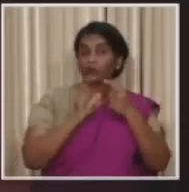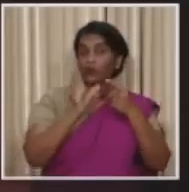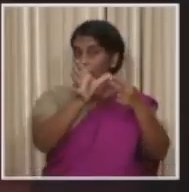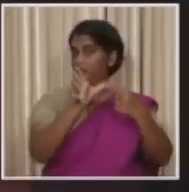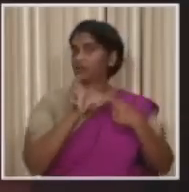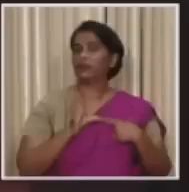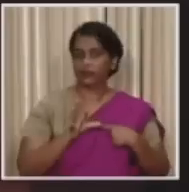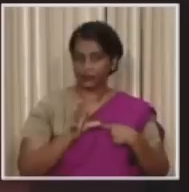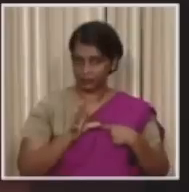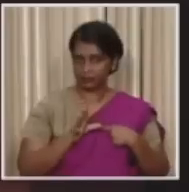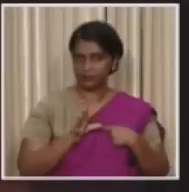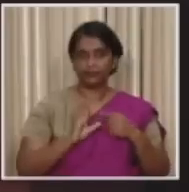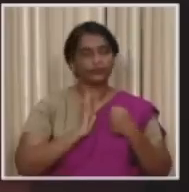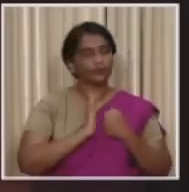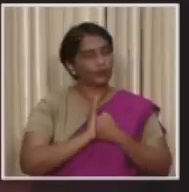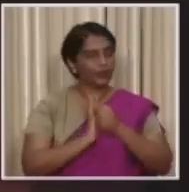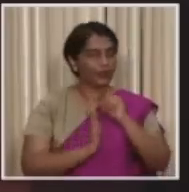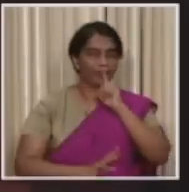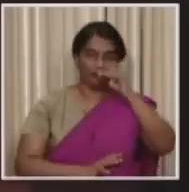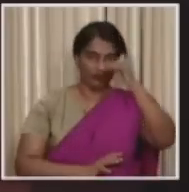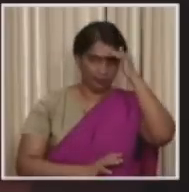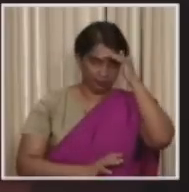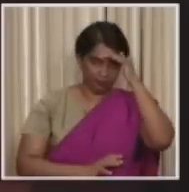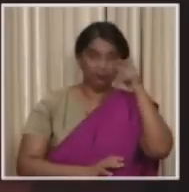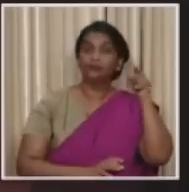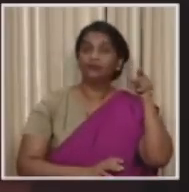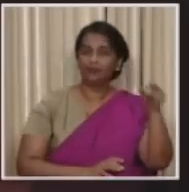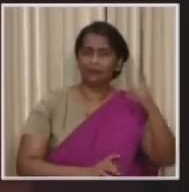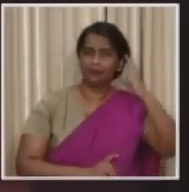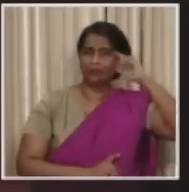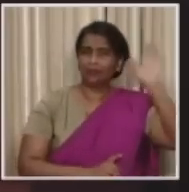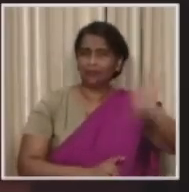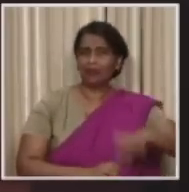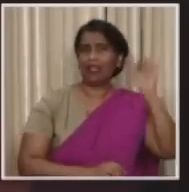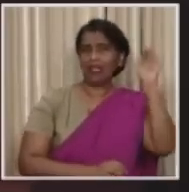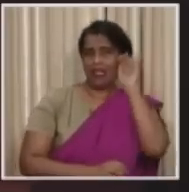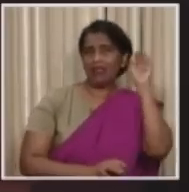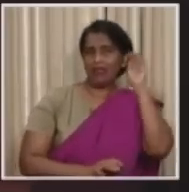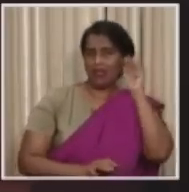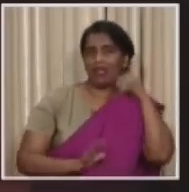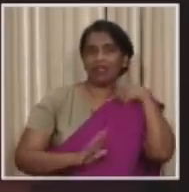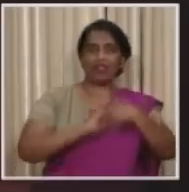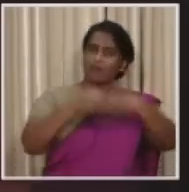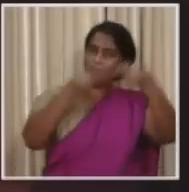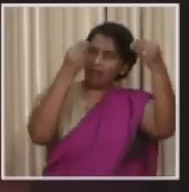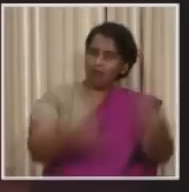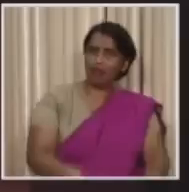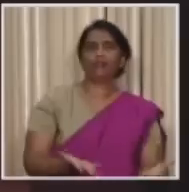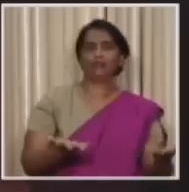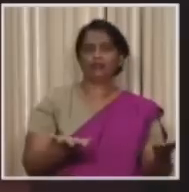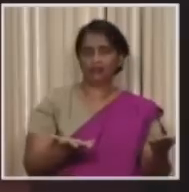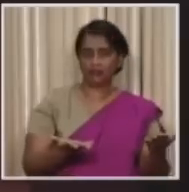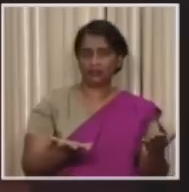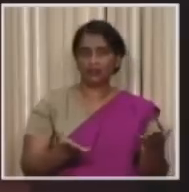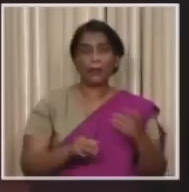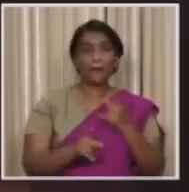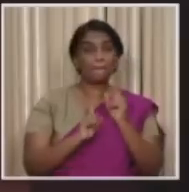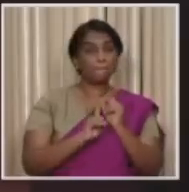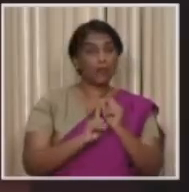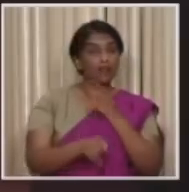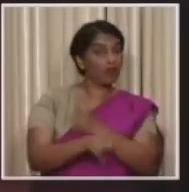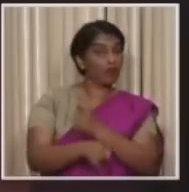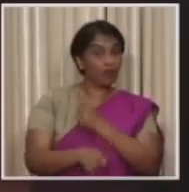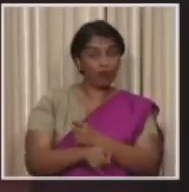praticharaya garu kathanayakathumani oya bahubhuta ahala tamai rata bankolot thune hari oya tuition panti wala